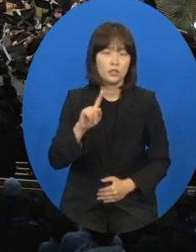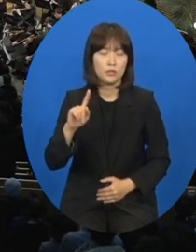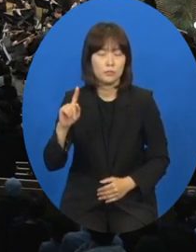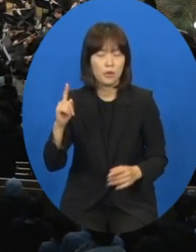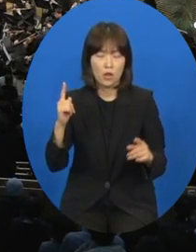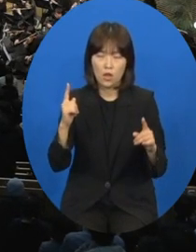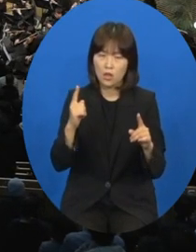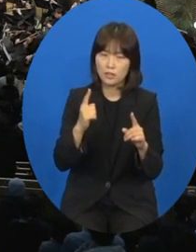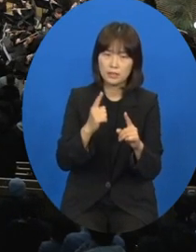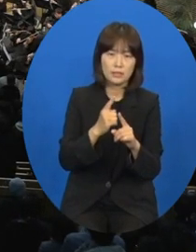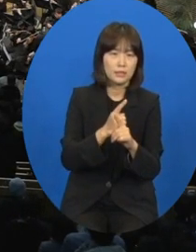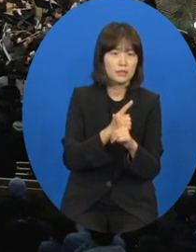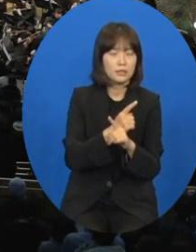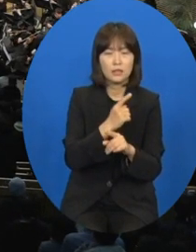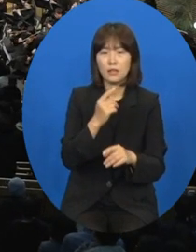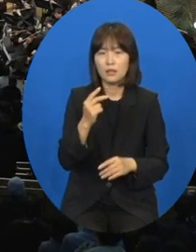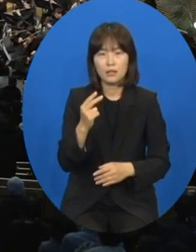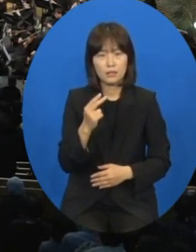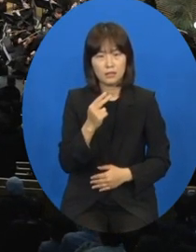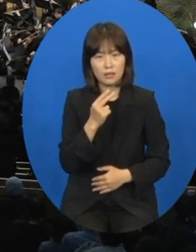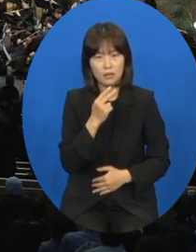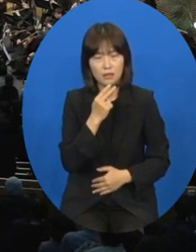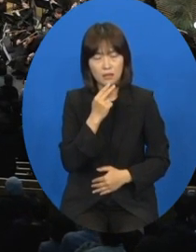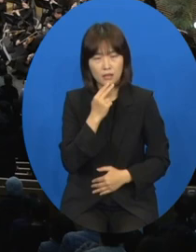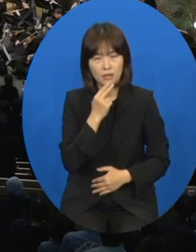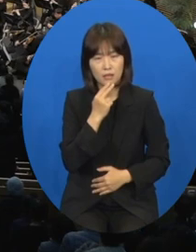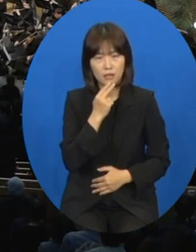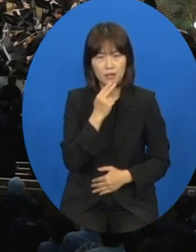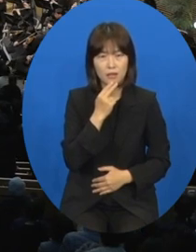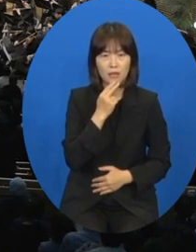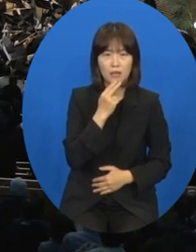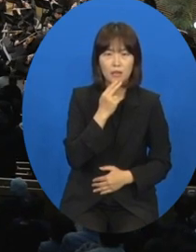무엇이 변치 않아